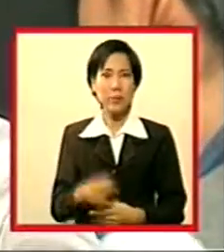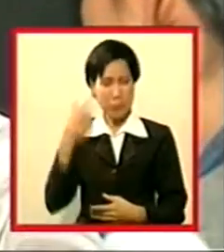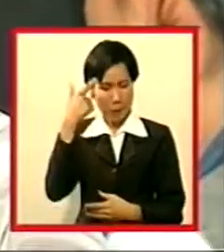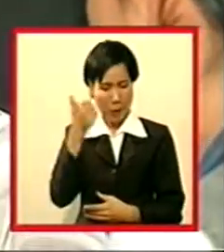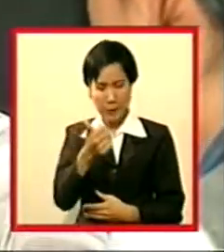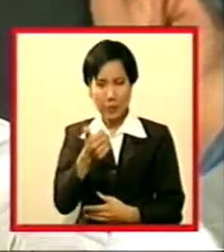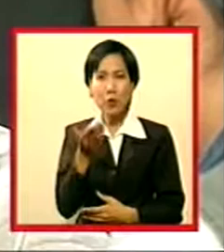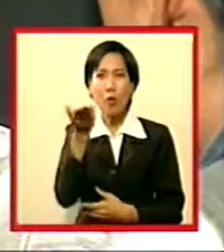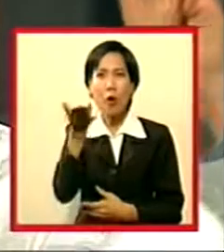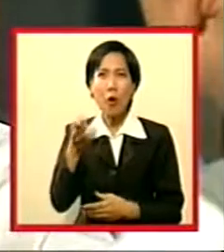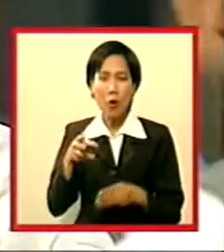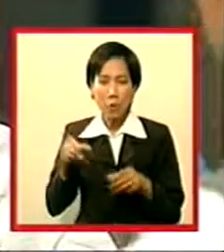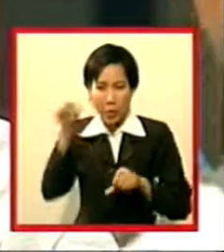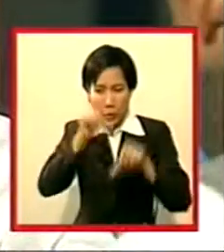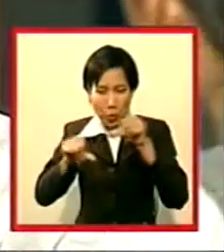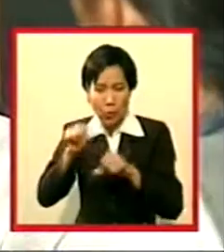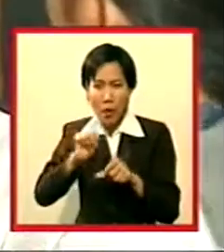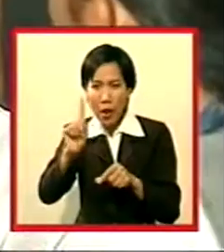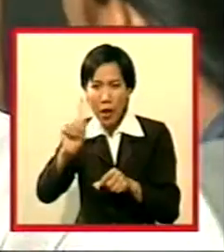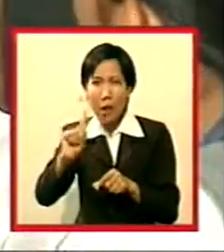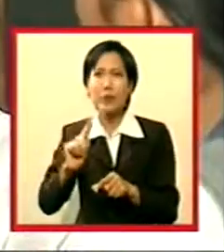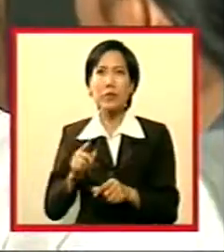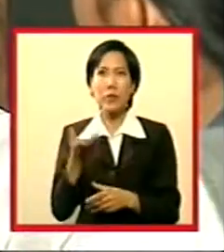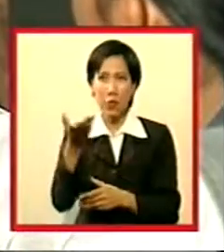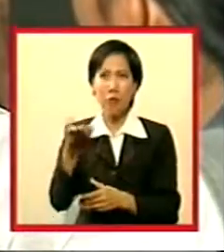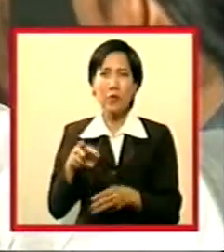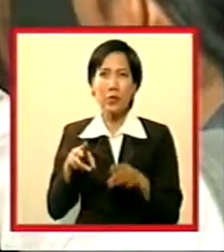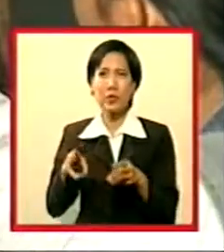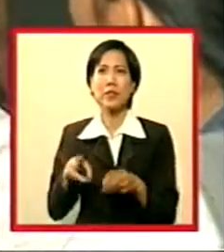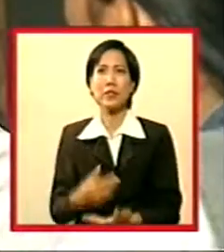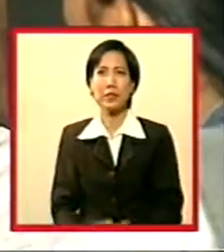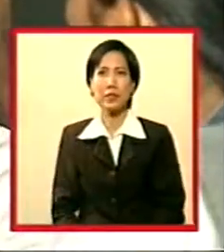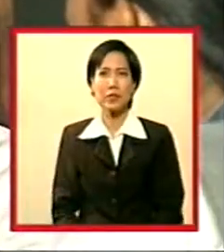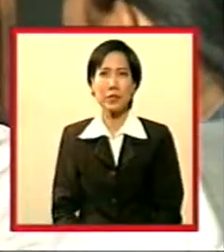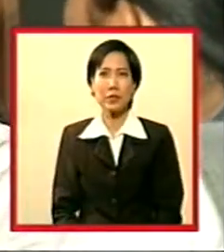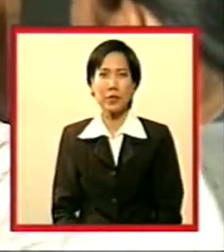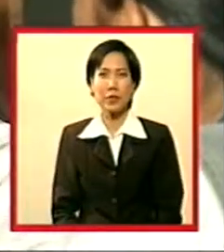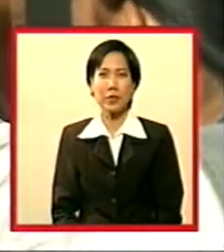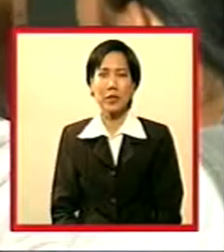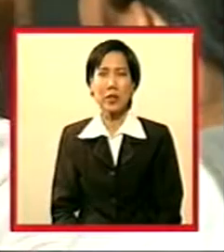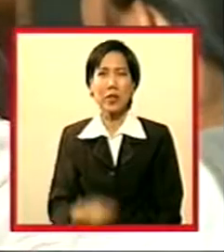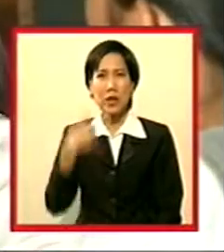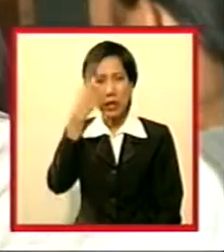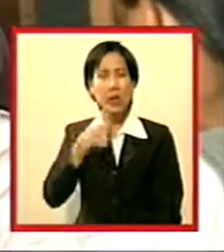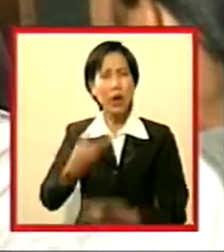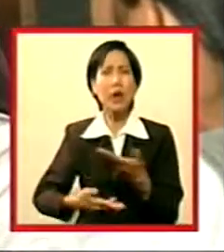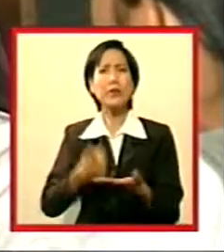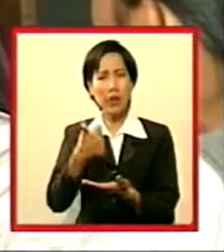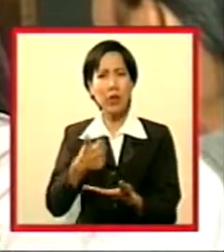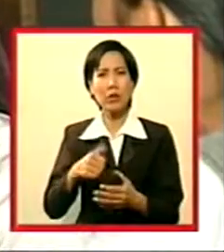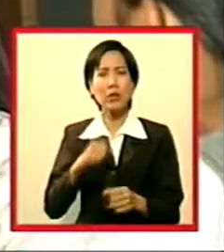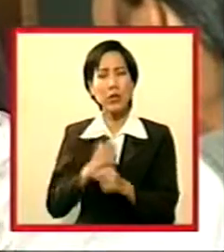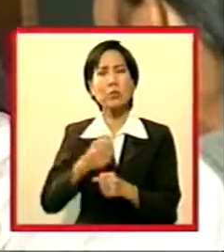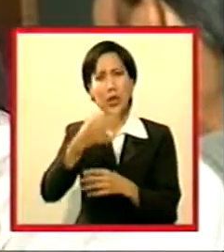ยนะงั้นเดี๋ยวเราไปขอสูตรการทำข้าวเกี๊ยวฟักทองจากพี่เขาเลยเพราะว่าข้าวเกี๊ยวฟักทองนี่นะใครๆก็ขาย